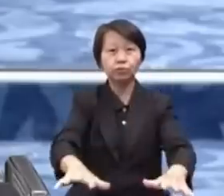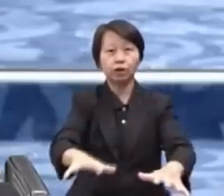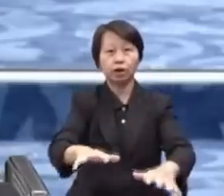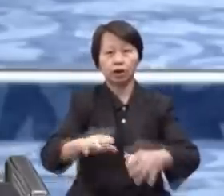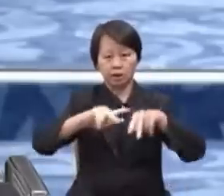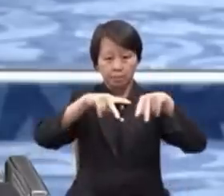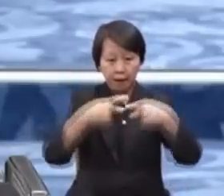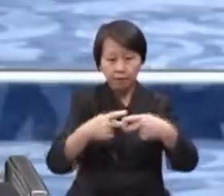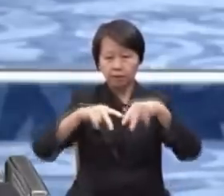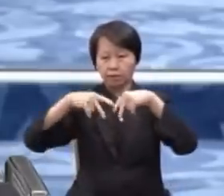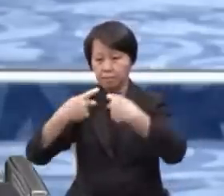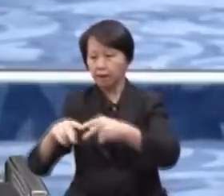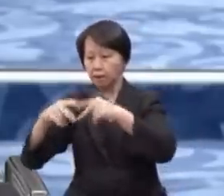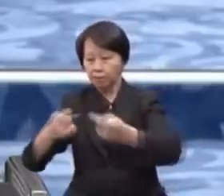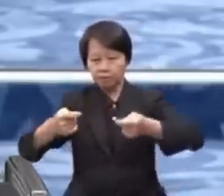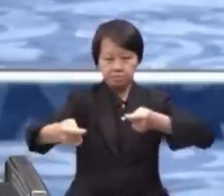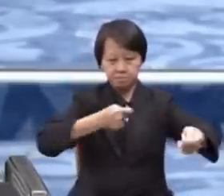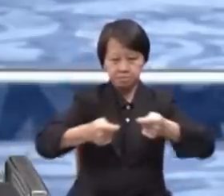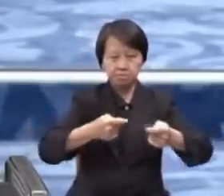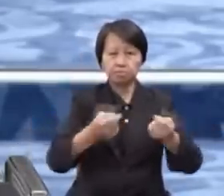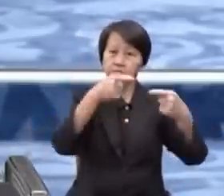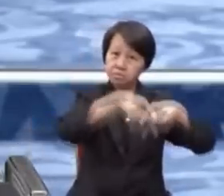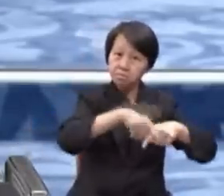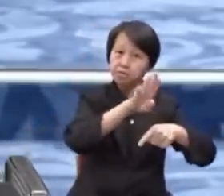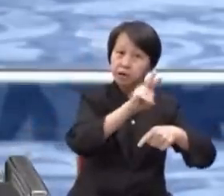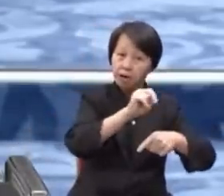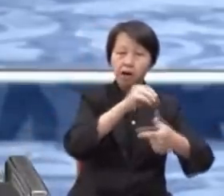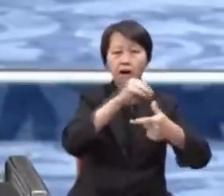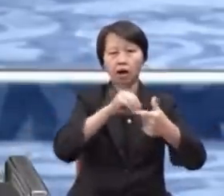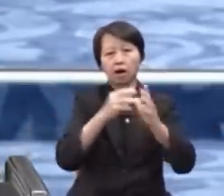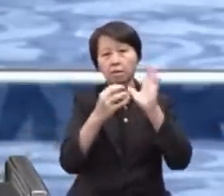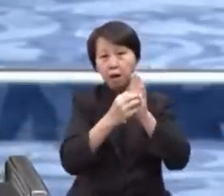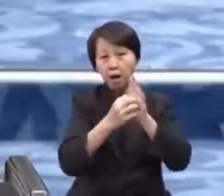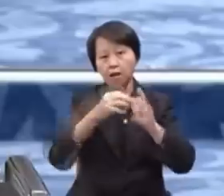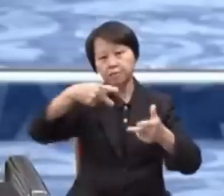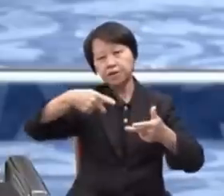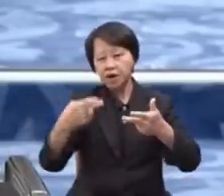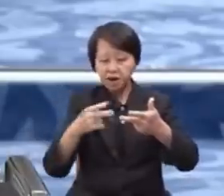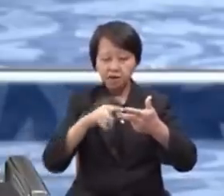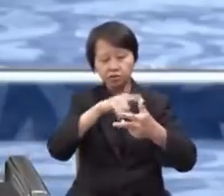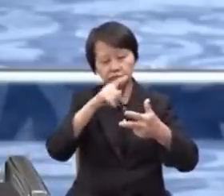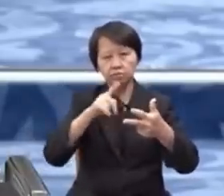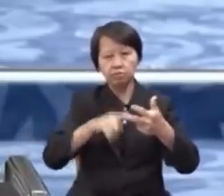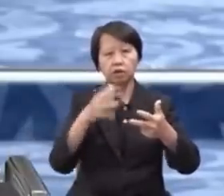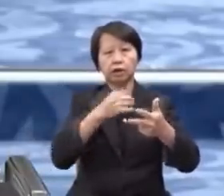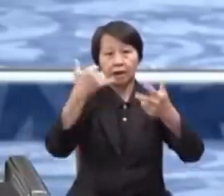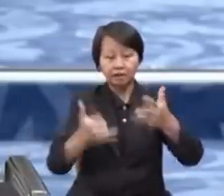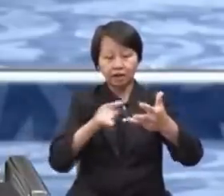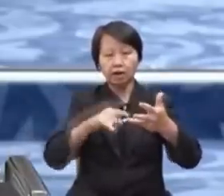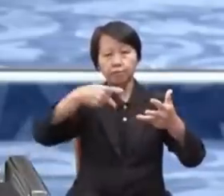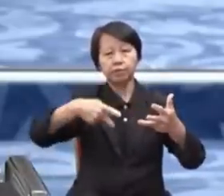pati-pati memerintah sama Adam nobarsi nasional pas dan peach dan